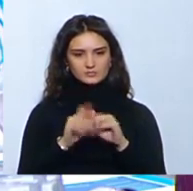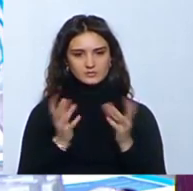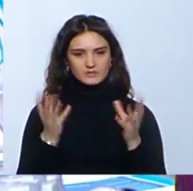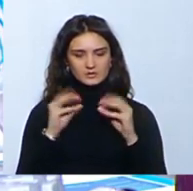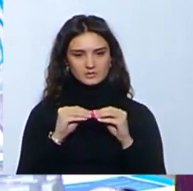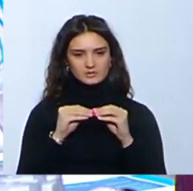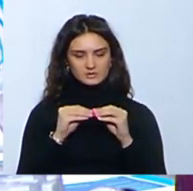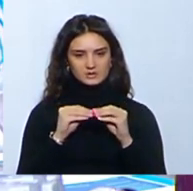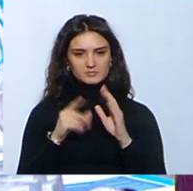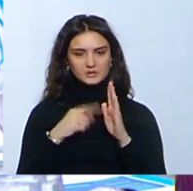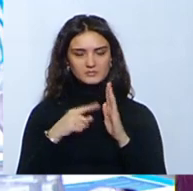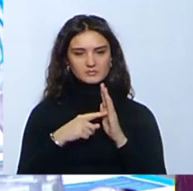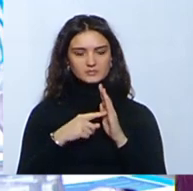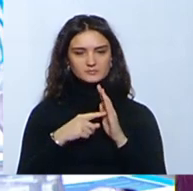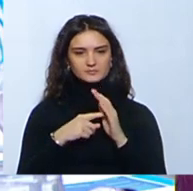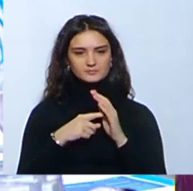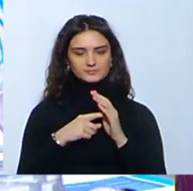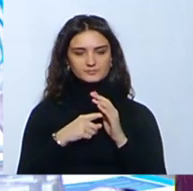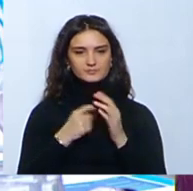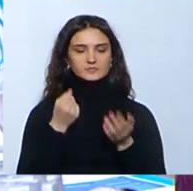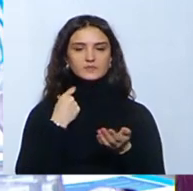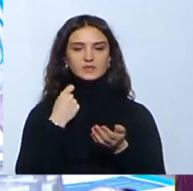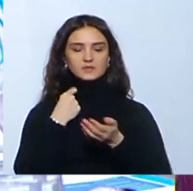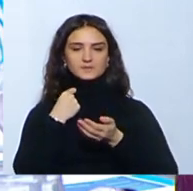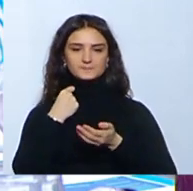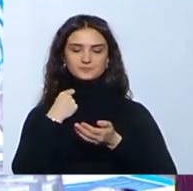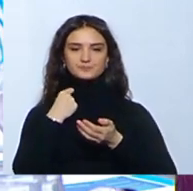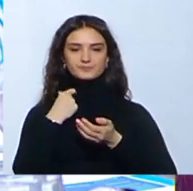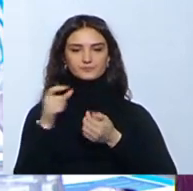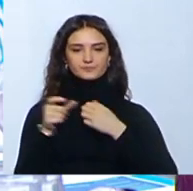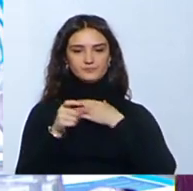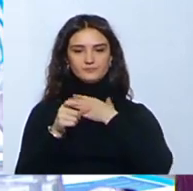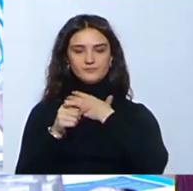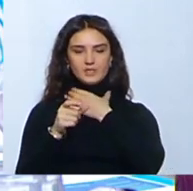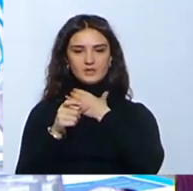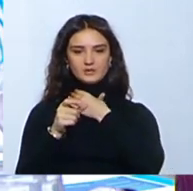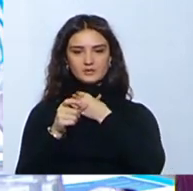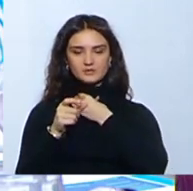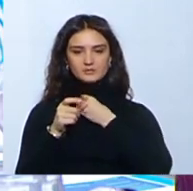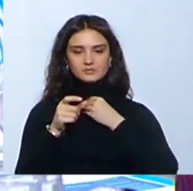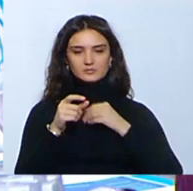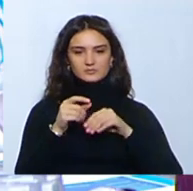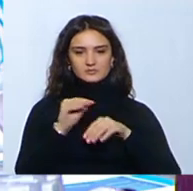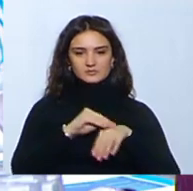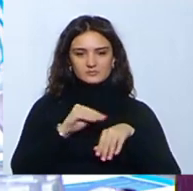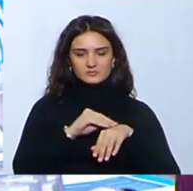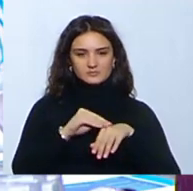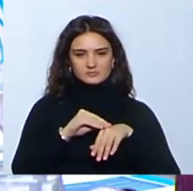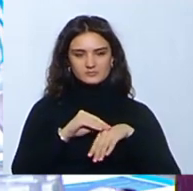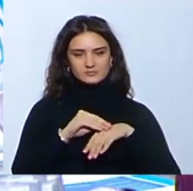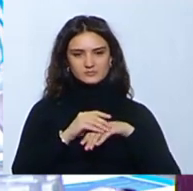გავაერთიანებ არ მიწყენს მაყურებელი ღვინით, არყით, ძმრით